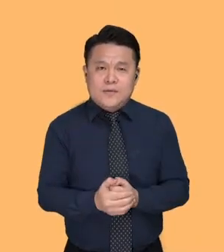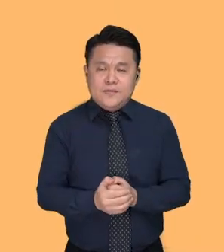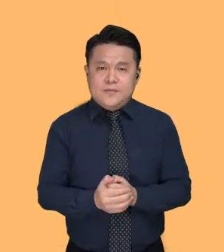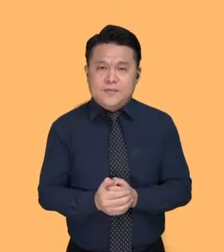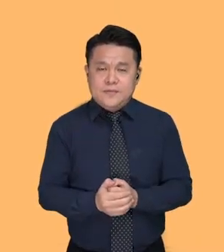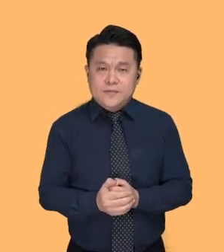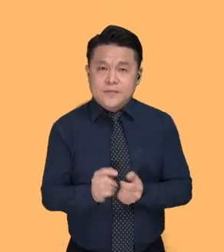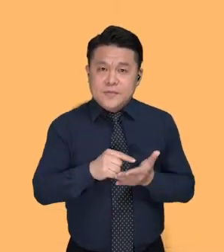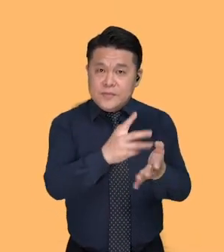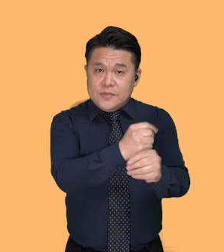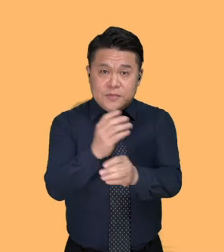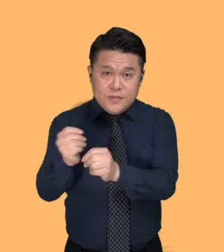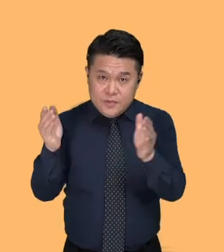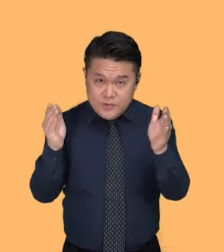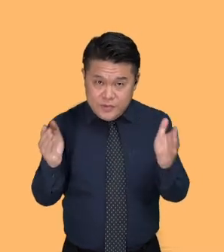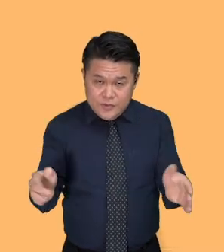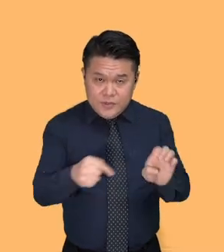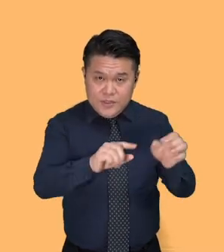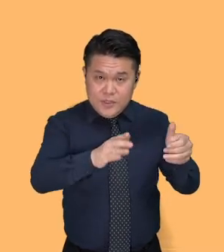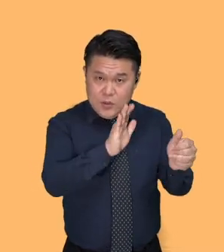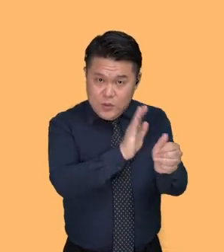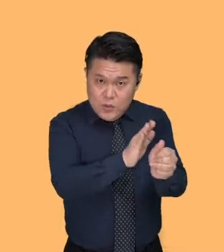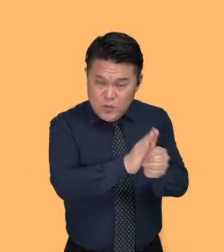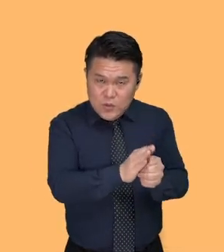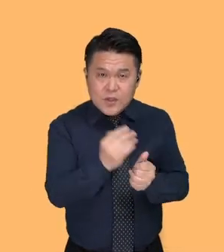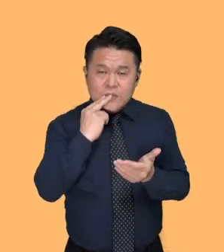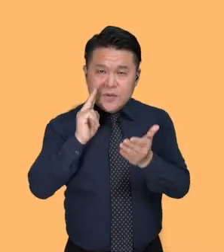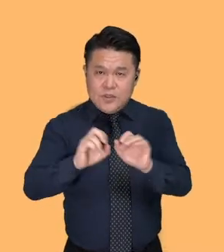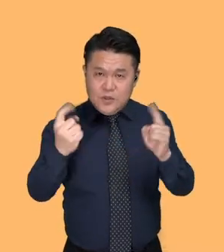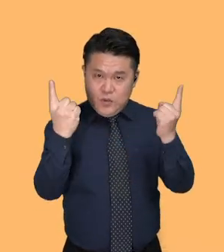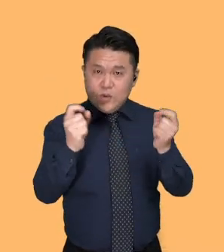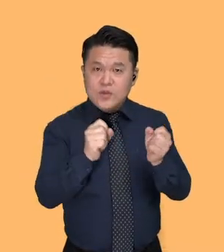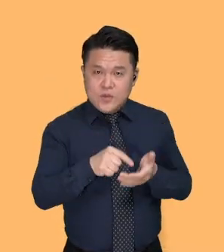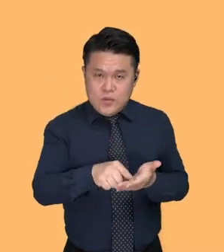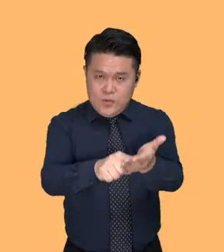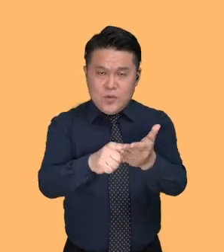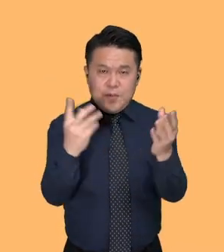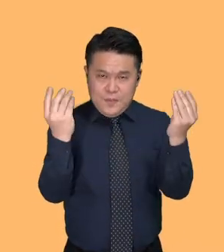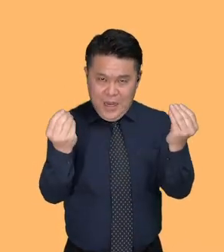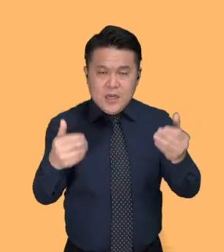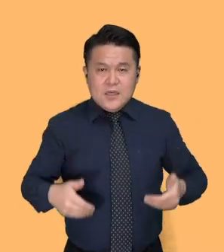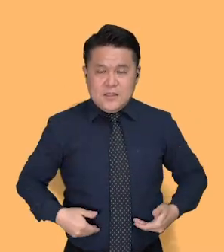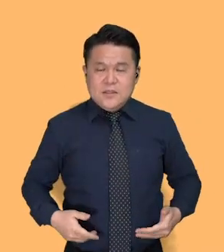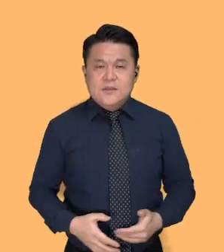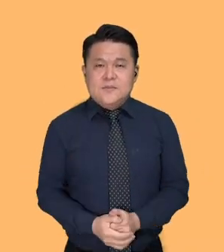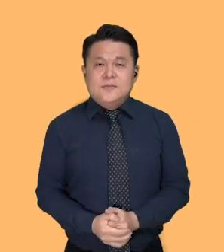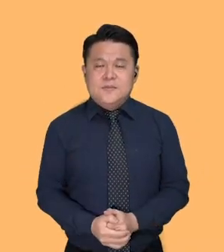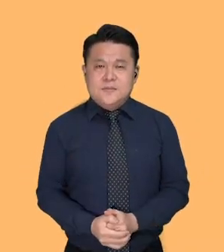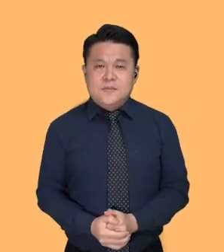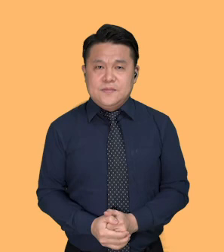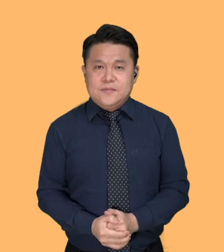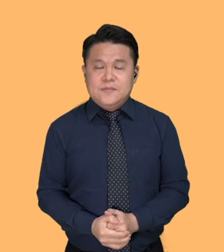하나요? 접수 기간 내 이 나라 도움 및 우편 접수 모두 제출 완료되어야 합니다.